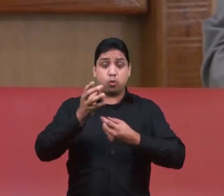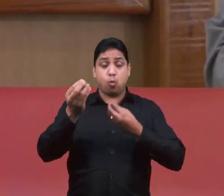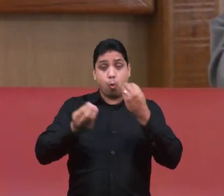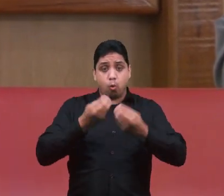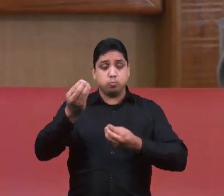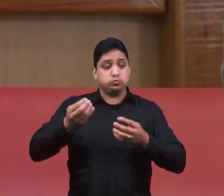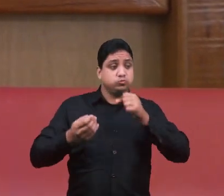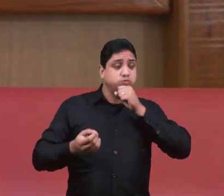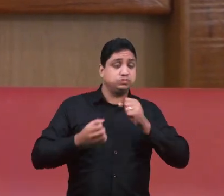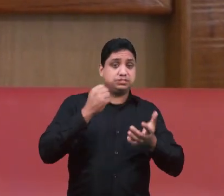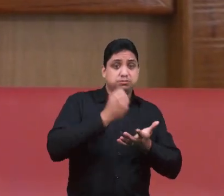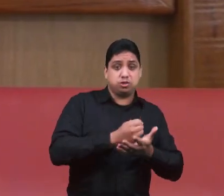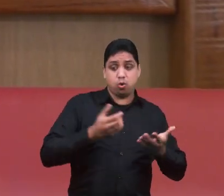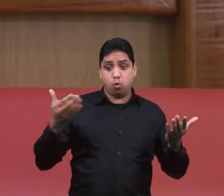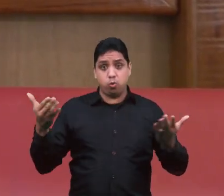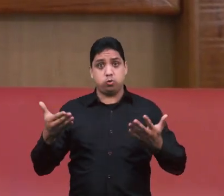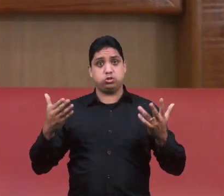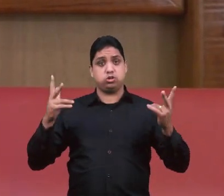l'Ancien Testament? Regardez.